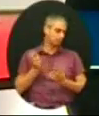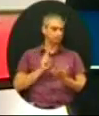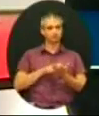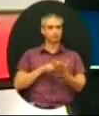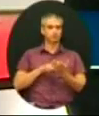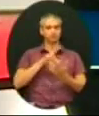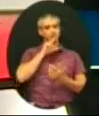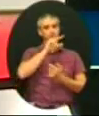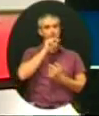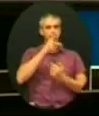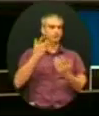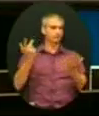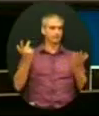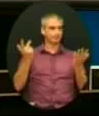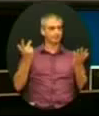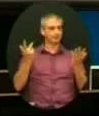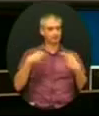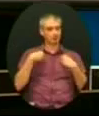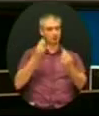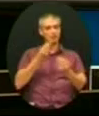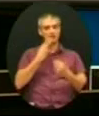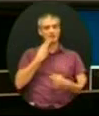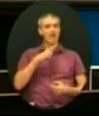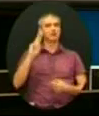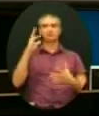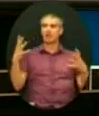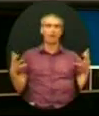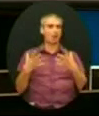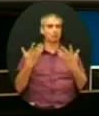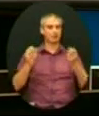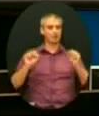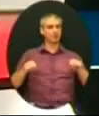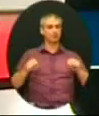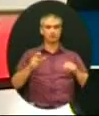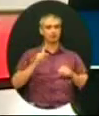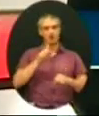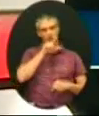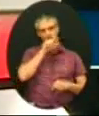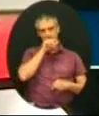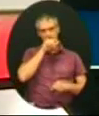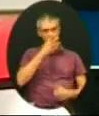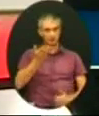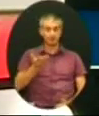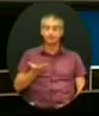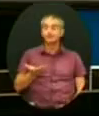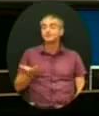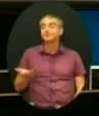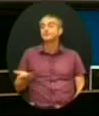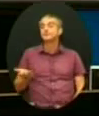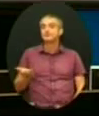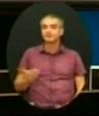הבית הלבן והיה נותן איזושהי הצהרה נשיאותית ולא מצייץ בטוויטר. טוב, לגבי